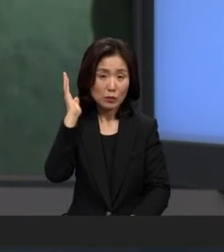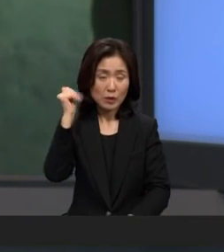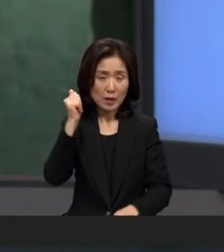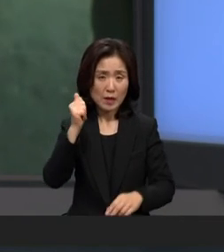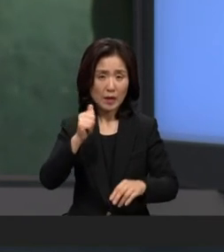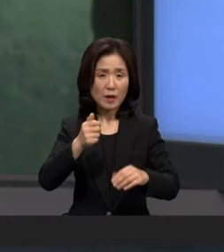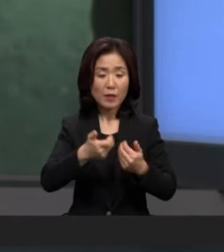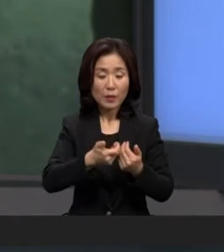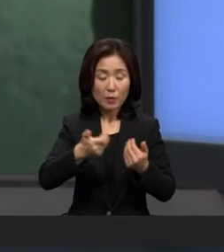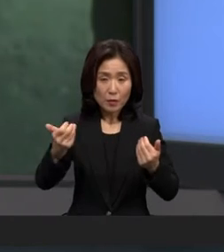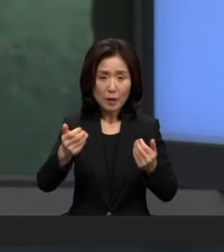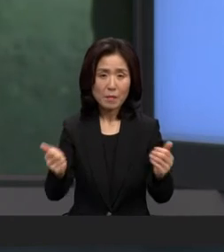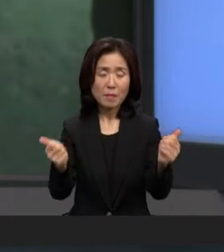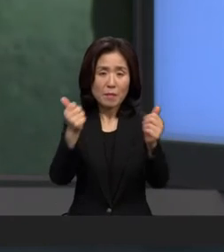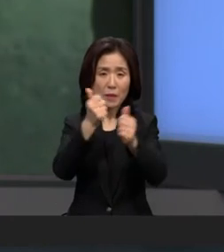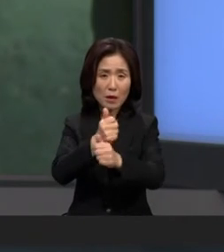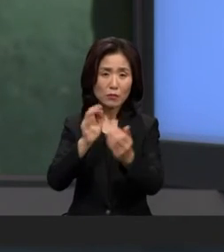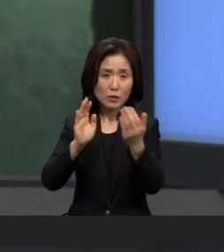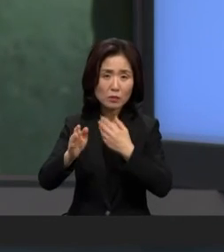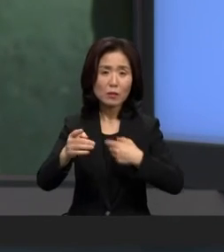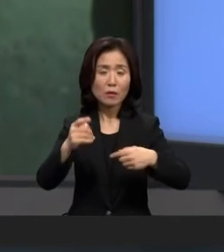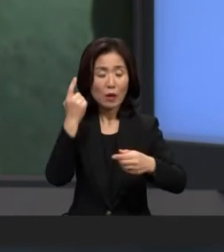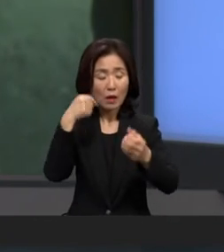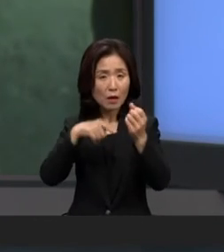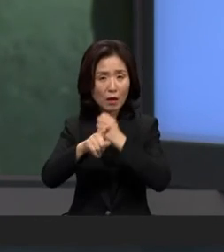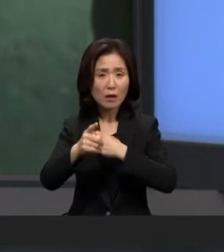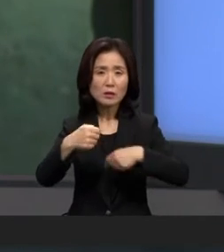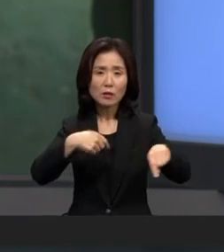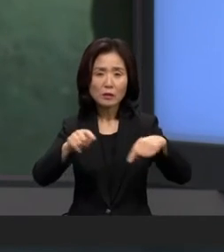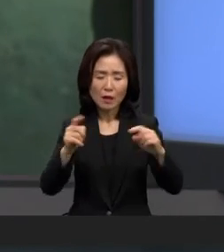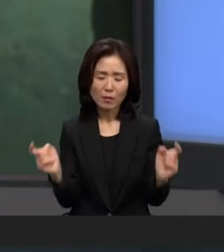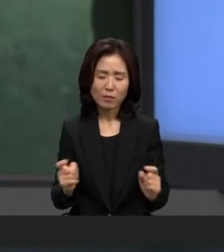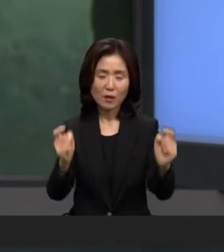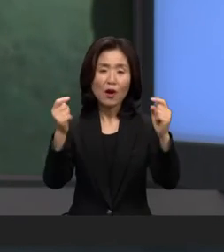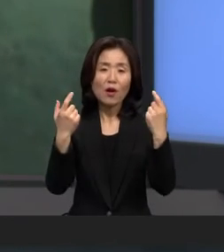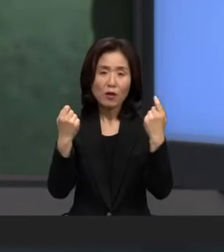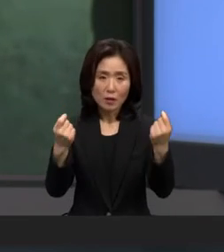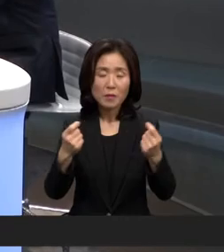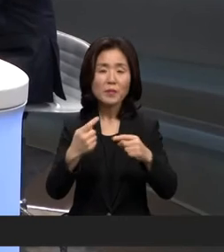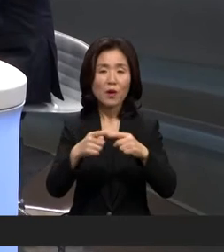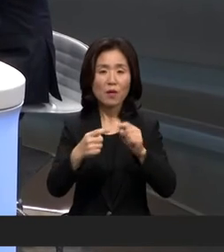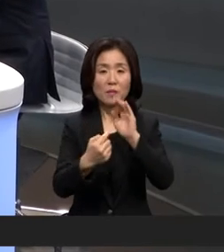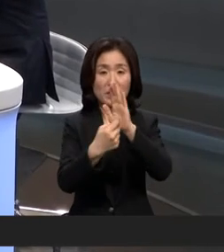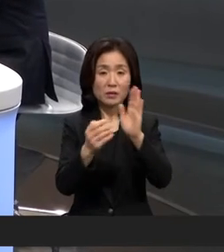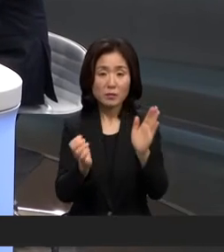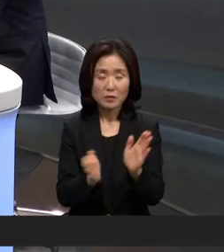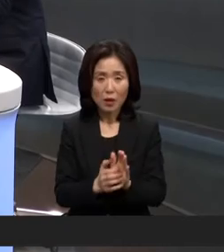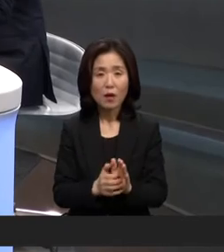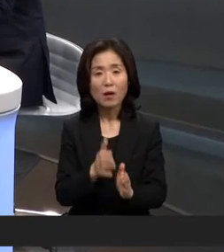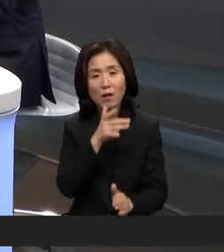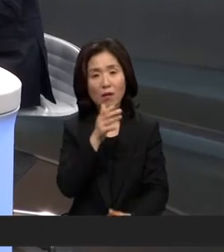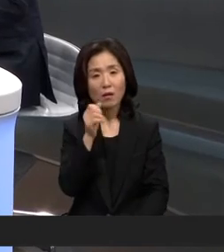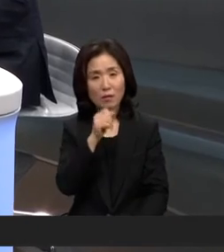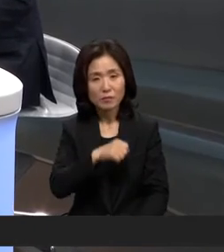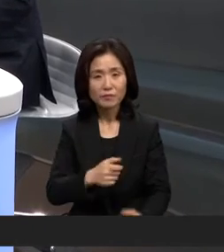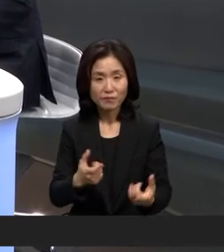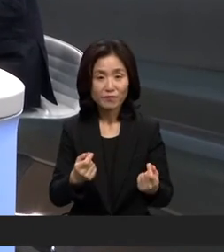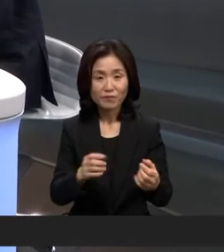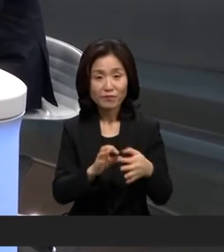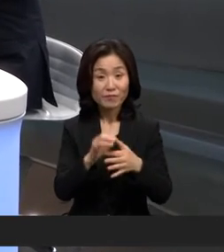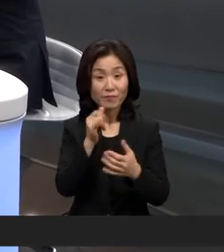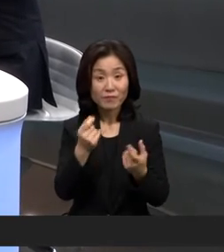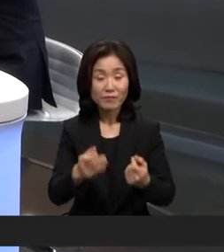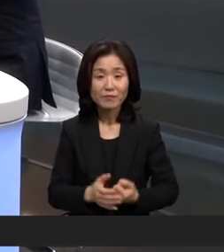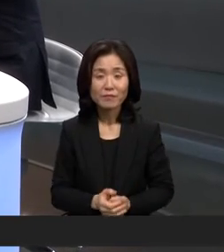정치 사이의 결투가 끝나지 않았다는 것을 보여준다 고 논평 하게 됐습니까 예 그게 또 그렇게 연결이 될 수도 있겠네요 아시겠어요